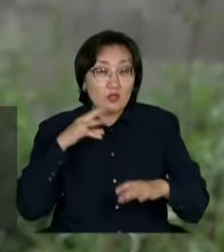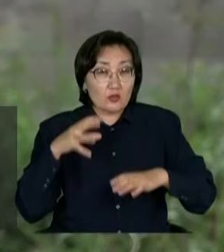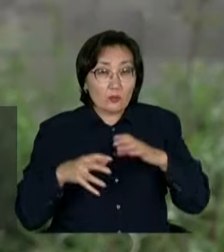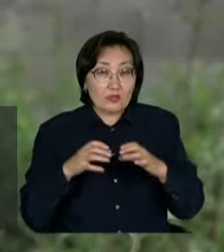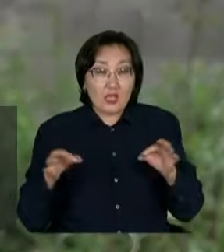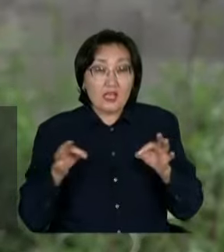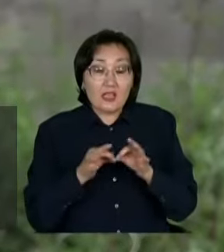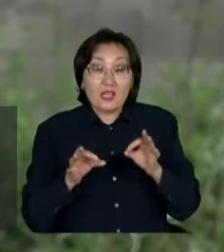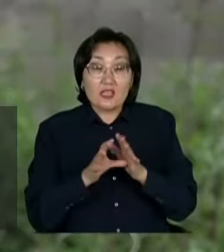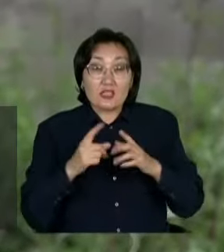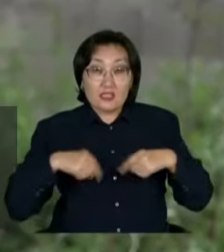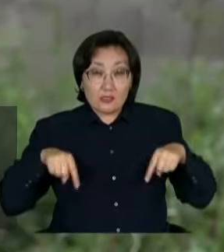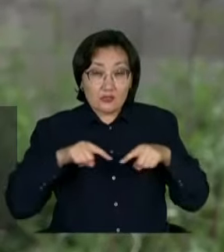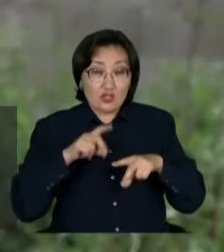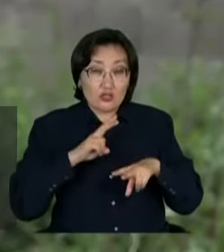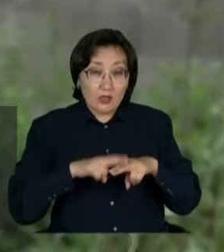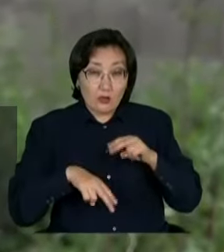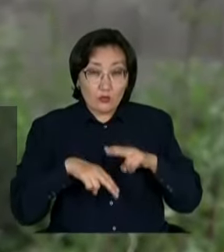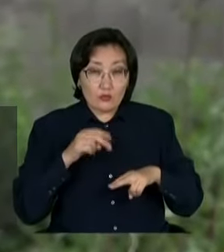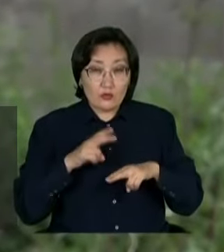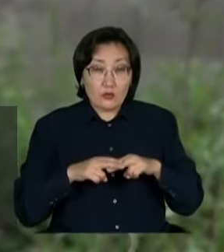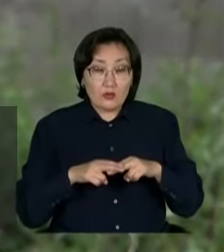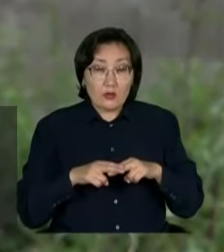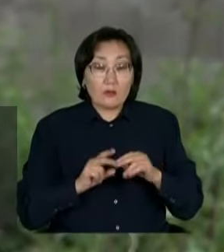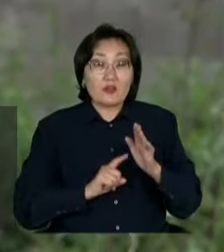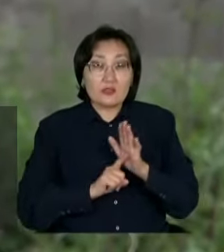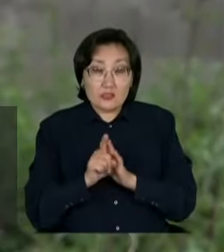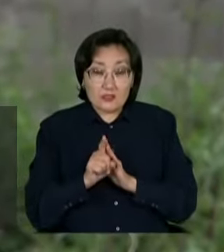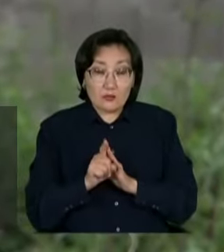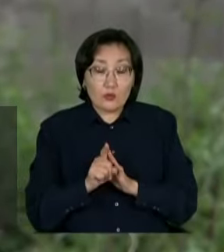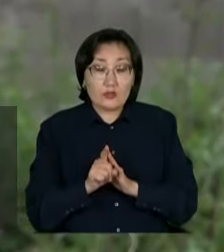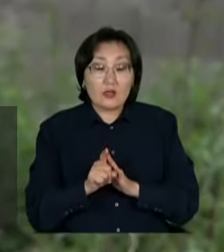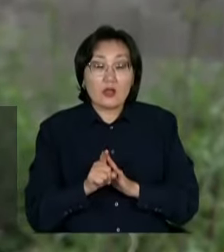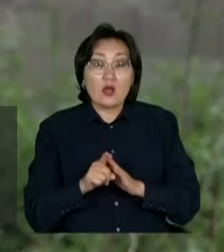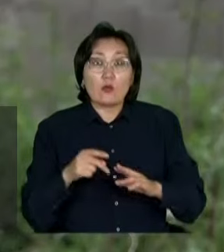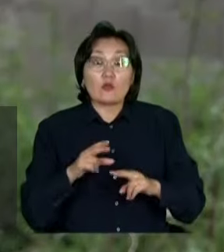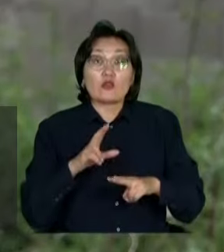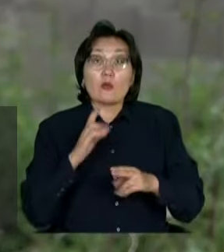атом электр станциясын салу қолға алынып жатыр, қолға алынғанда жалғасып жатыр.